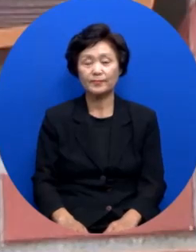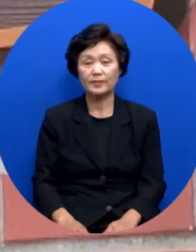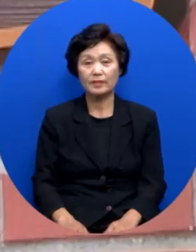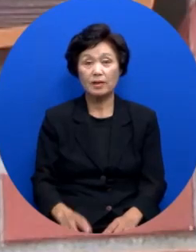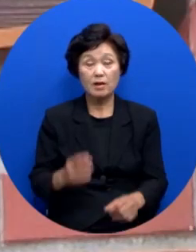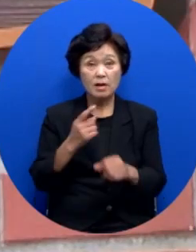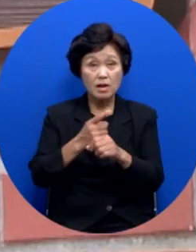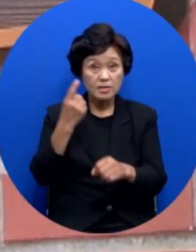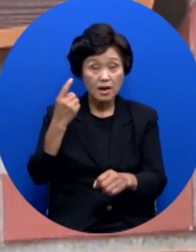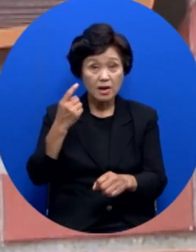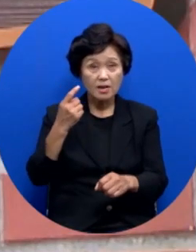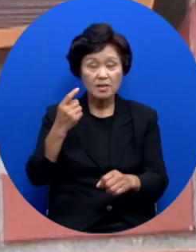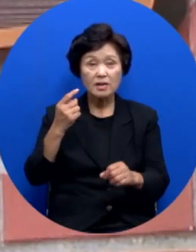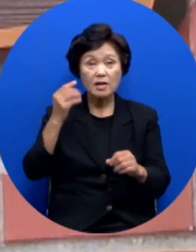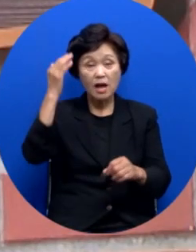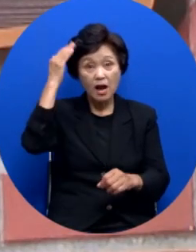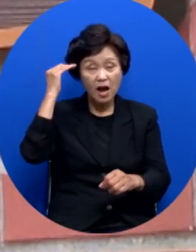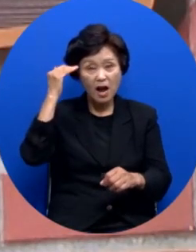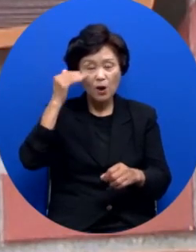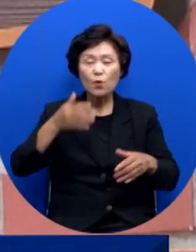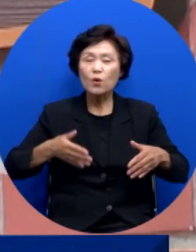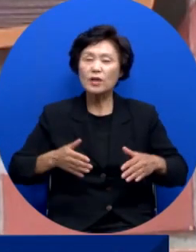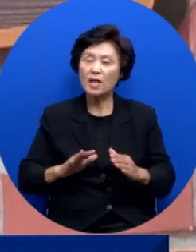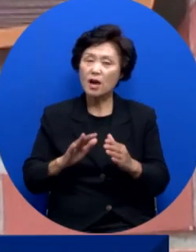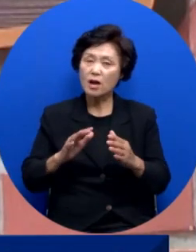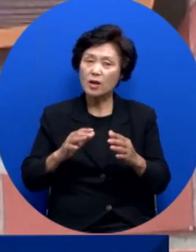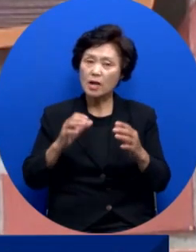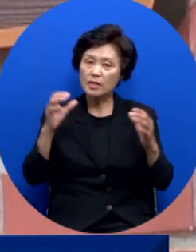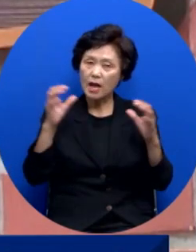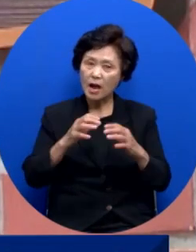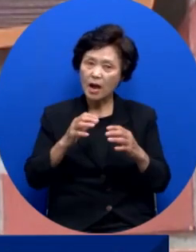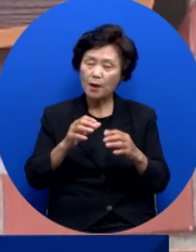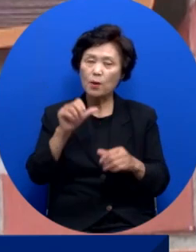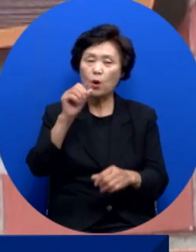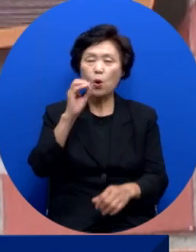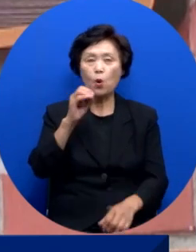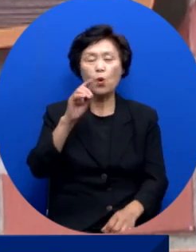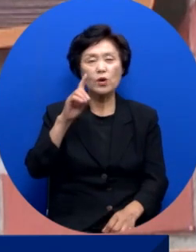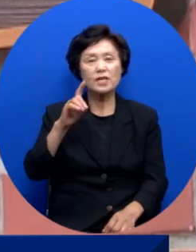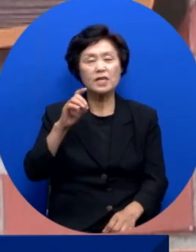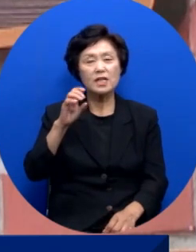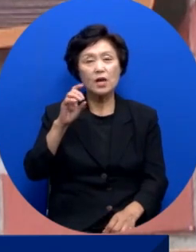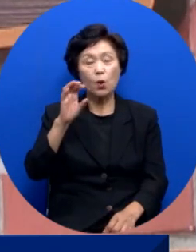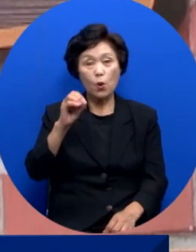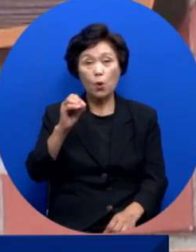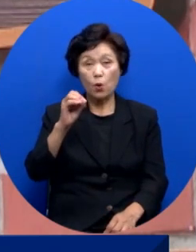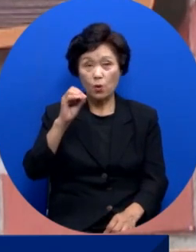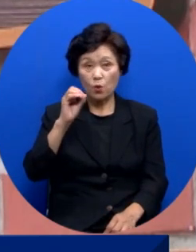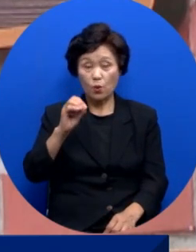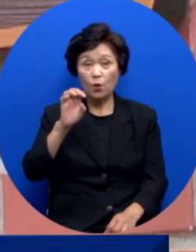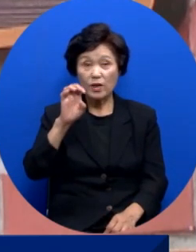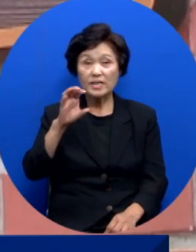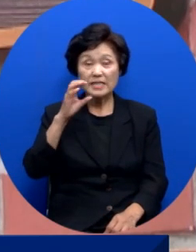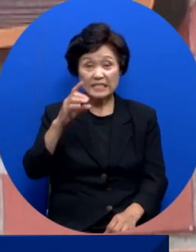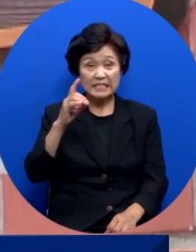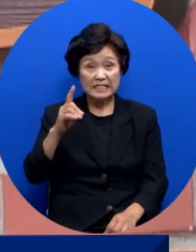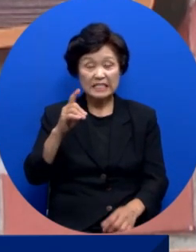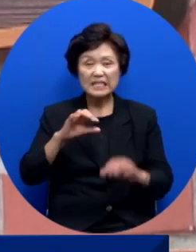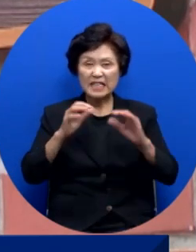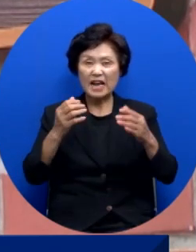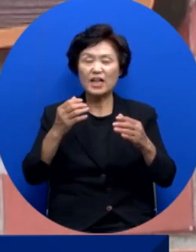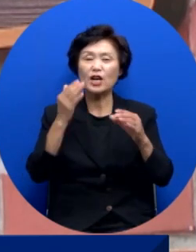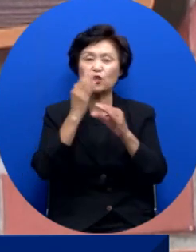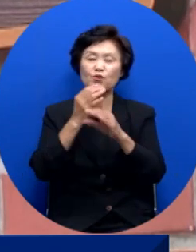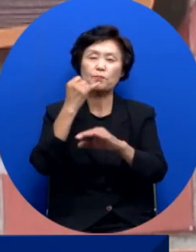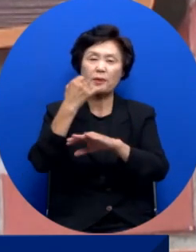지난해 우리나라 합계 출산율 0.81명, OECD 국가 중 최하위죠. 보육과 경제적인 이유도 있겠지만